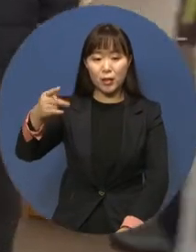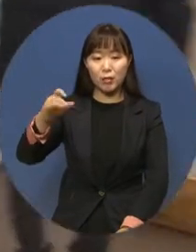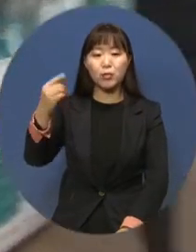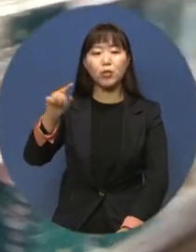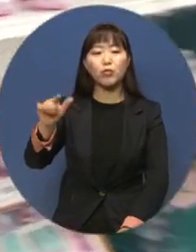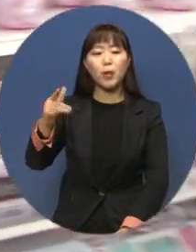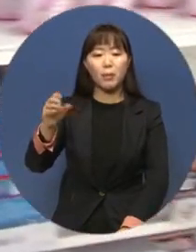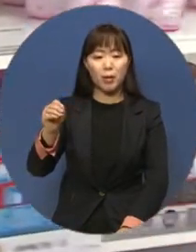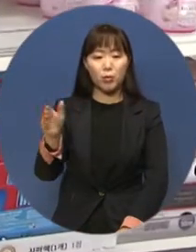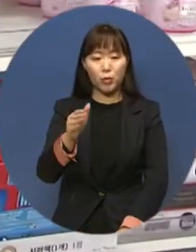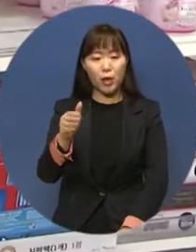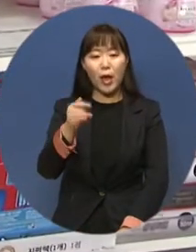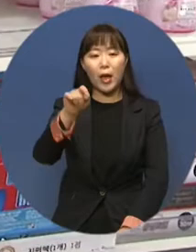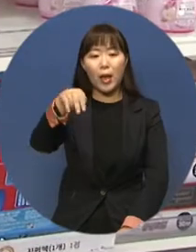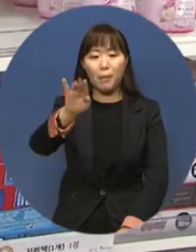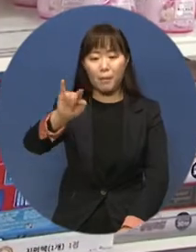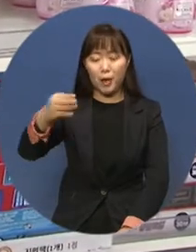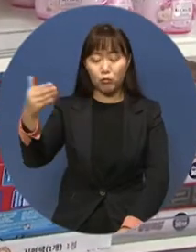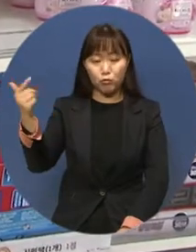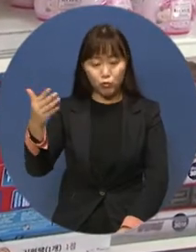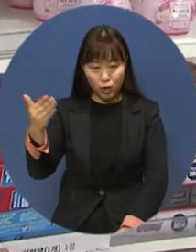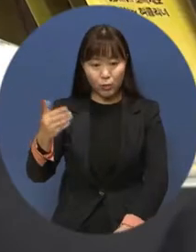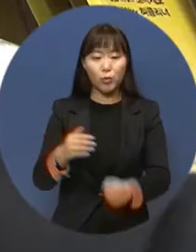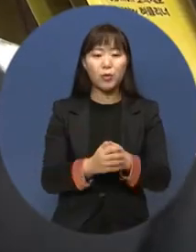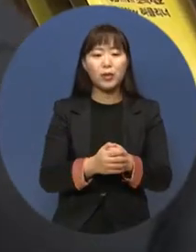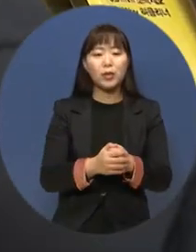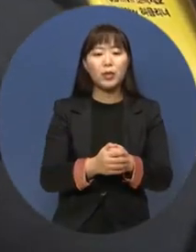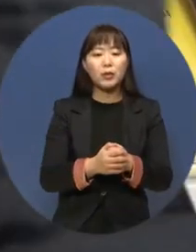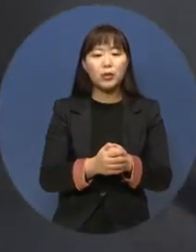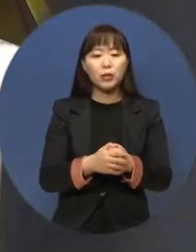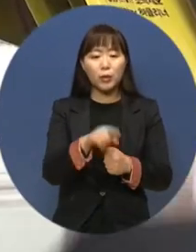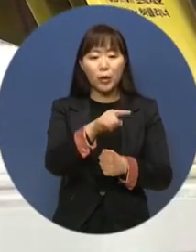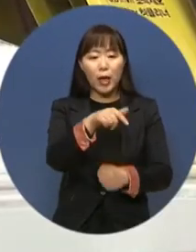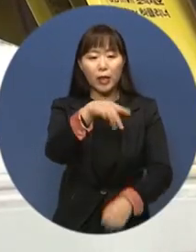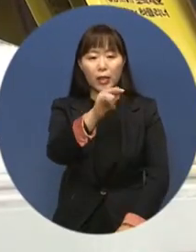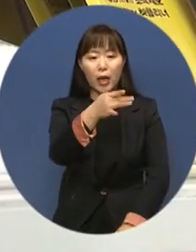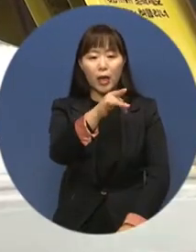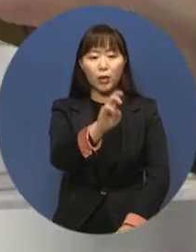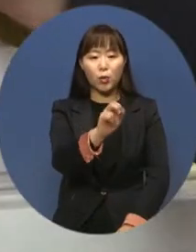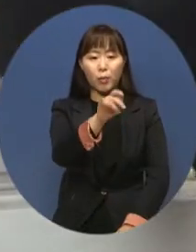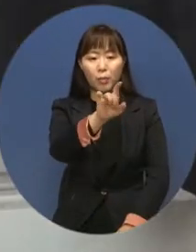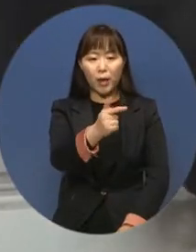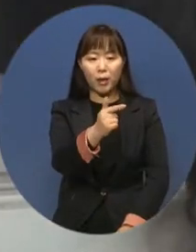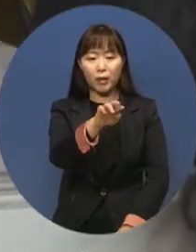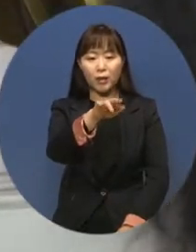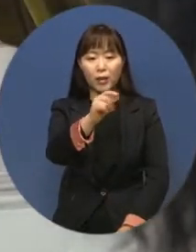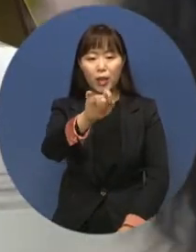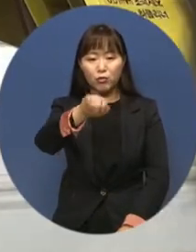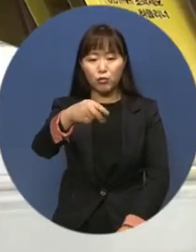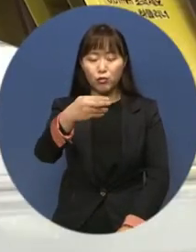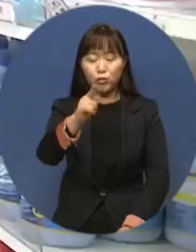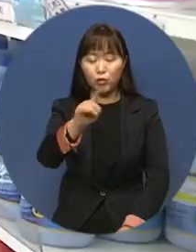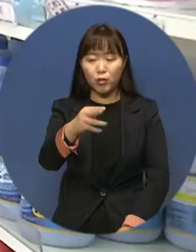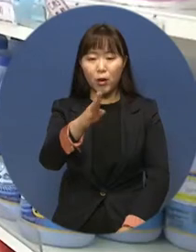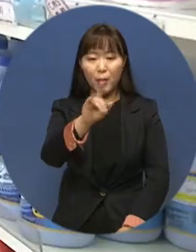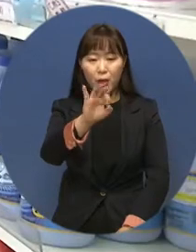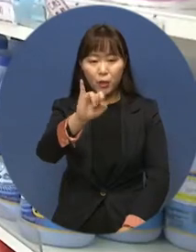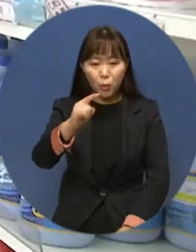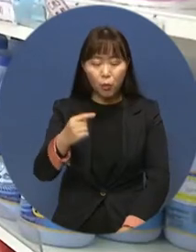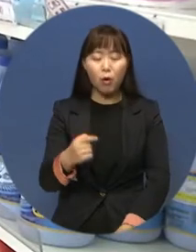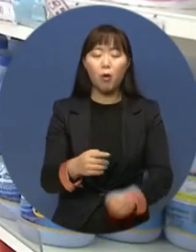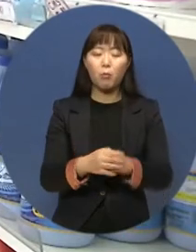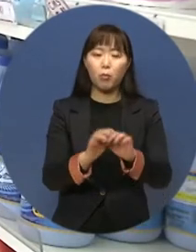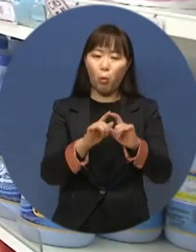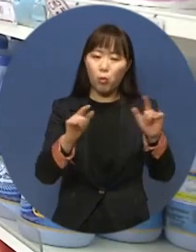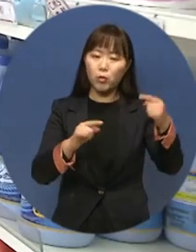상당의 햇반 9천여 개, 식품 클러스터 입주 기업인 개노맨 내추럴 바이오와 농협 익산시 지부는 1,000만 원